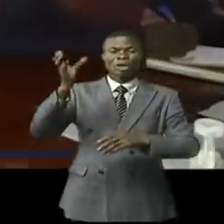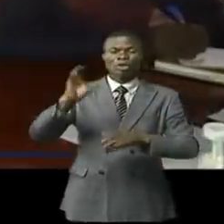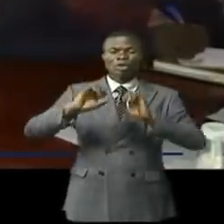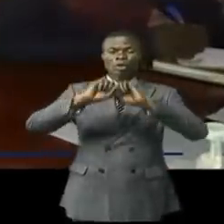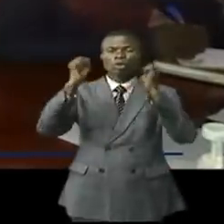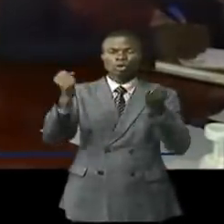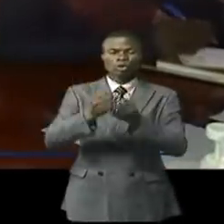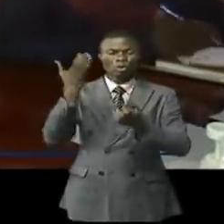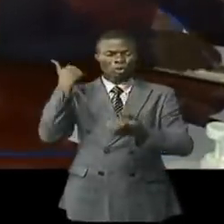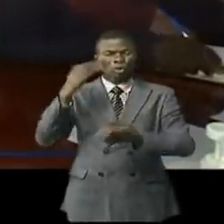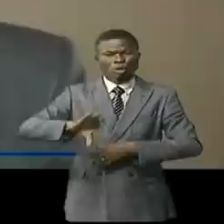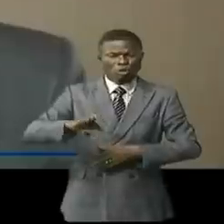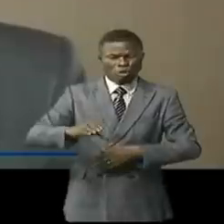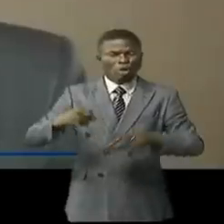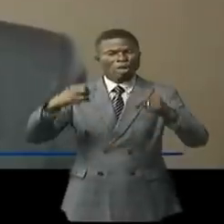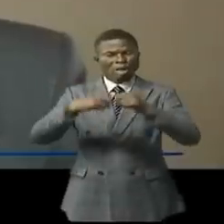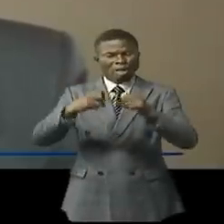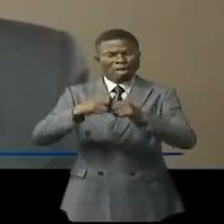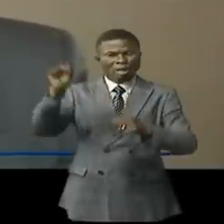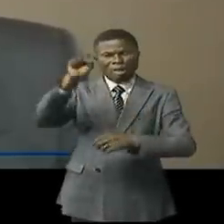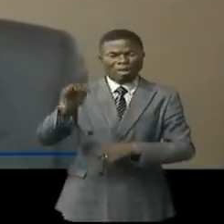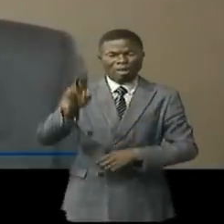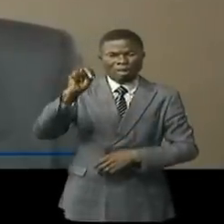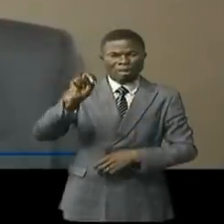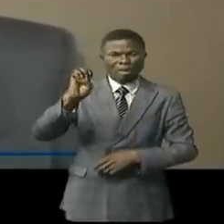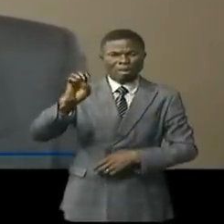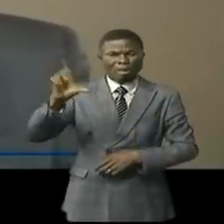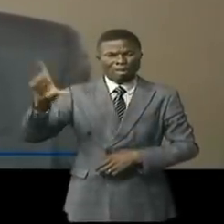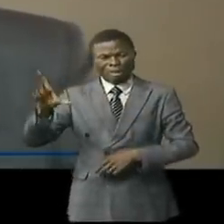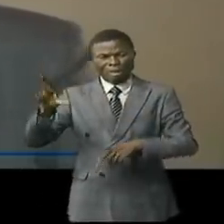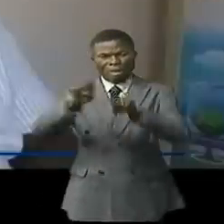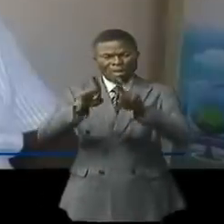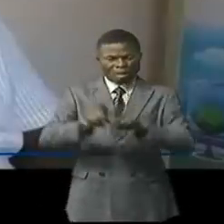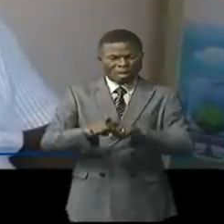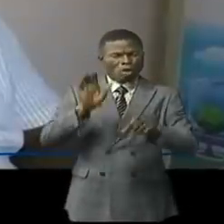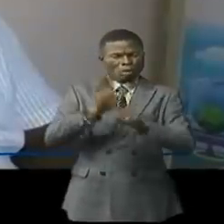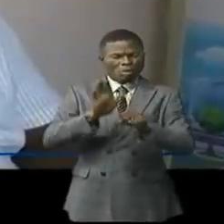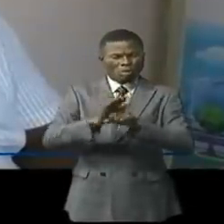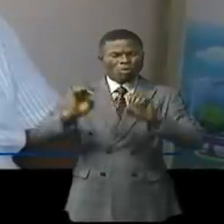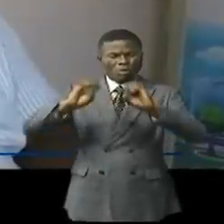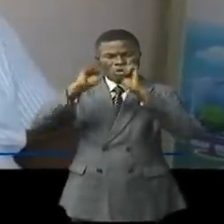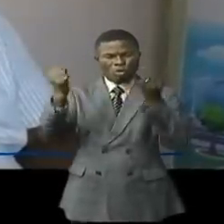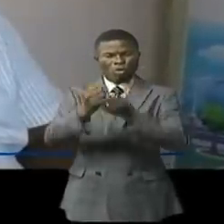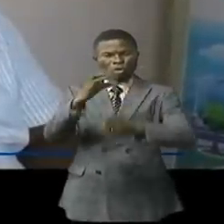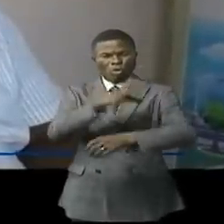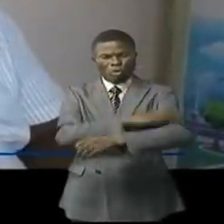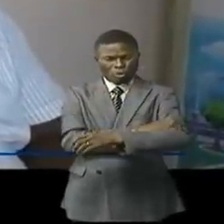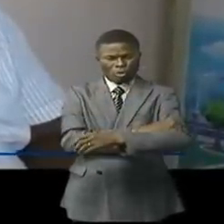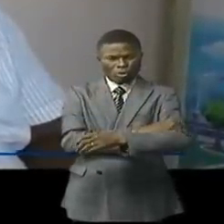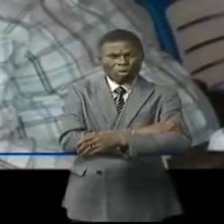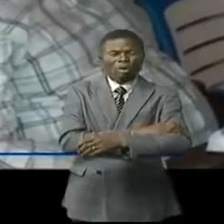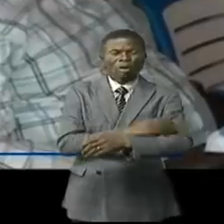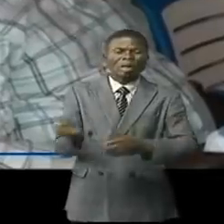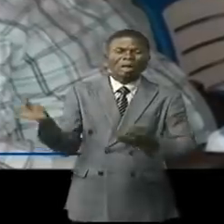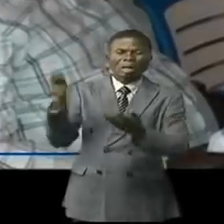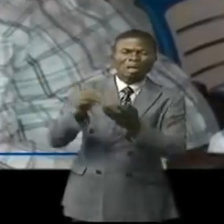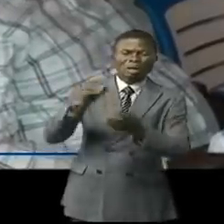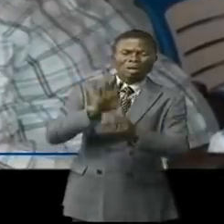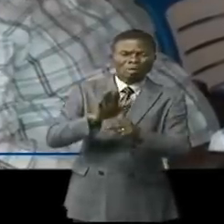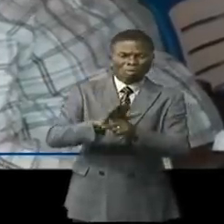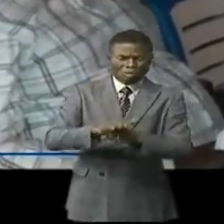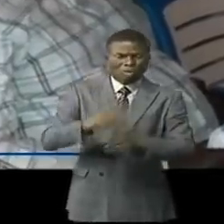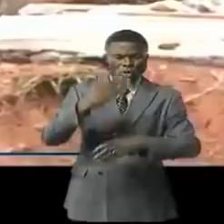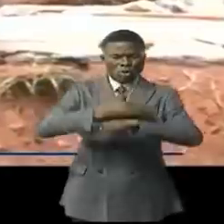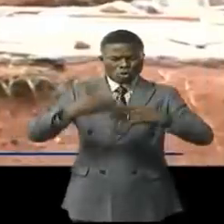d'eau, la Société nationale d'électricité, la mairie ainsi que la société civile. afin de maximiser les probabilités d'une